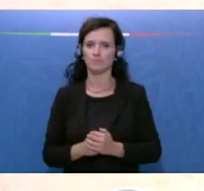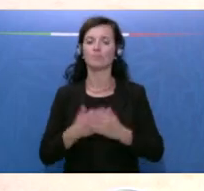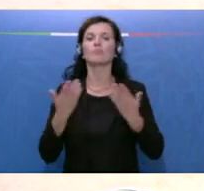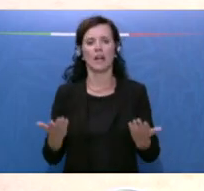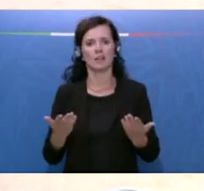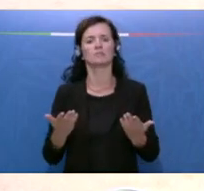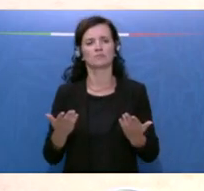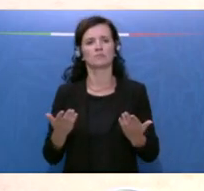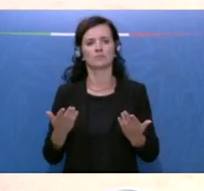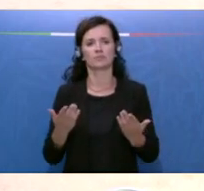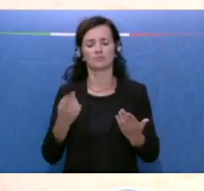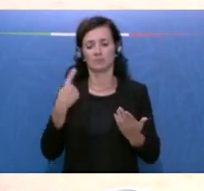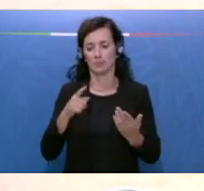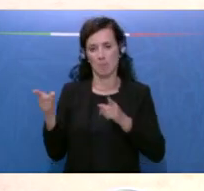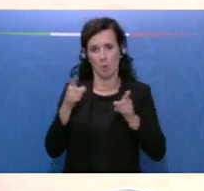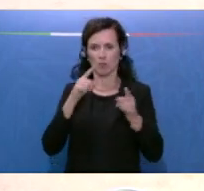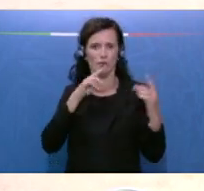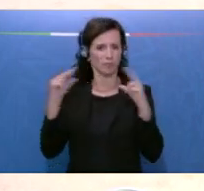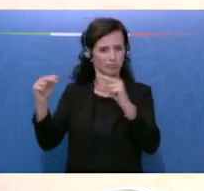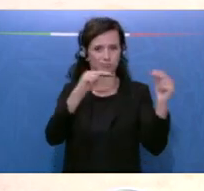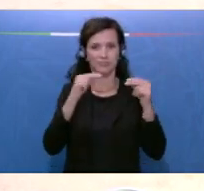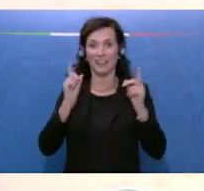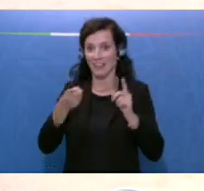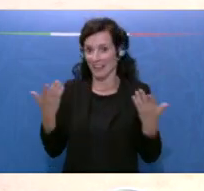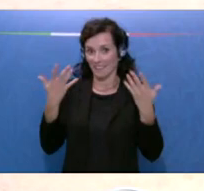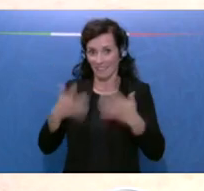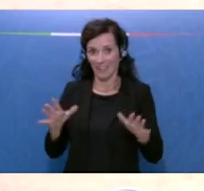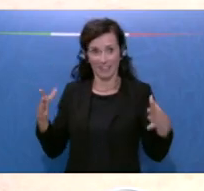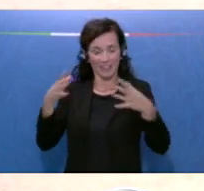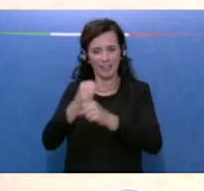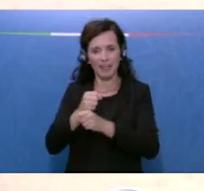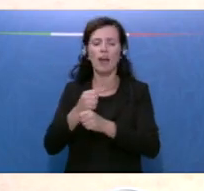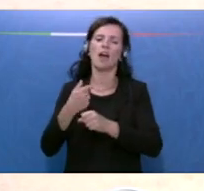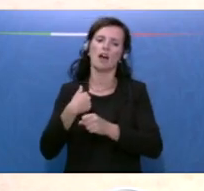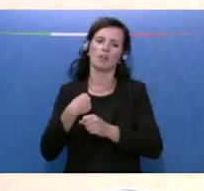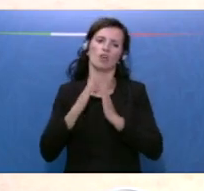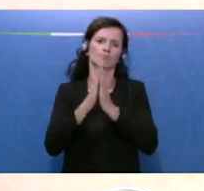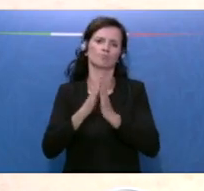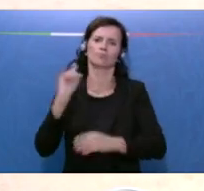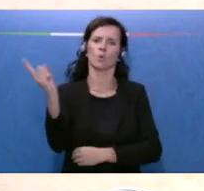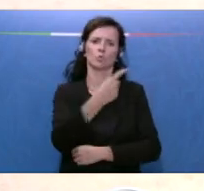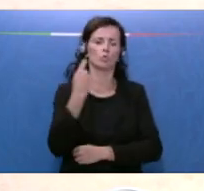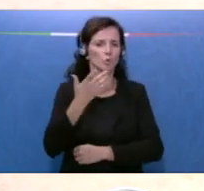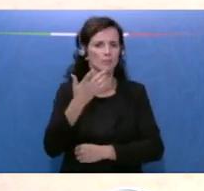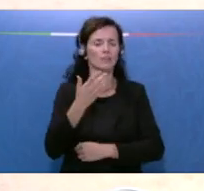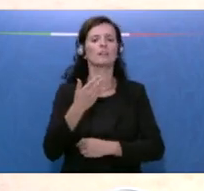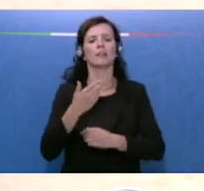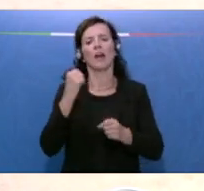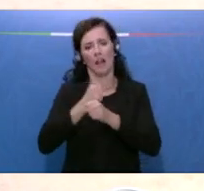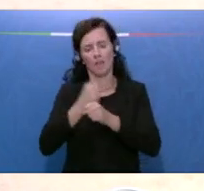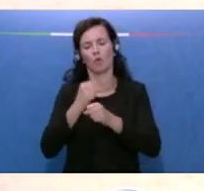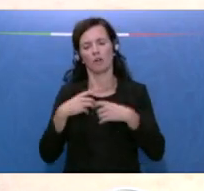chiusura ho invitato tutti a cercare di lavorare il più possibile insieme soprattutto